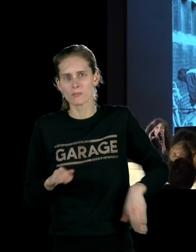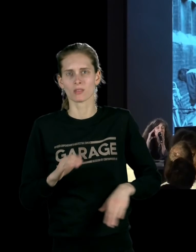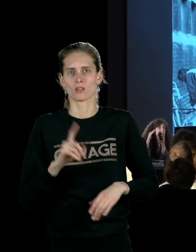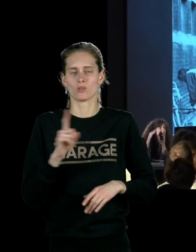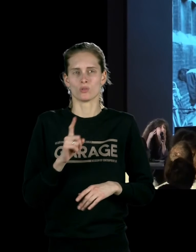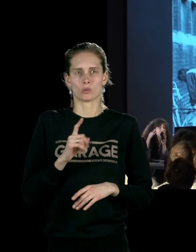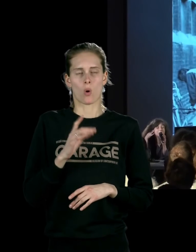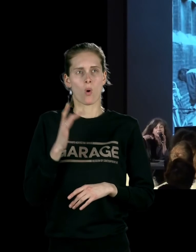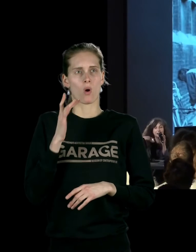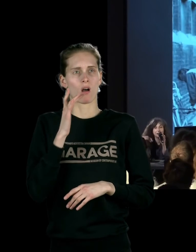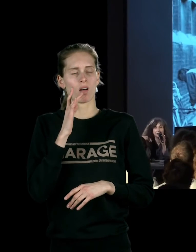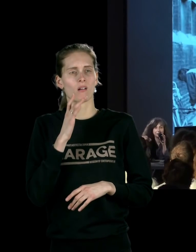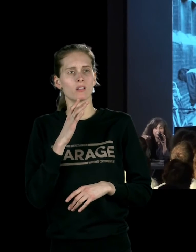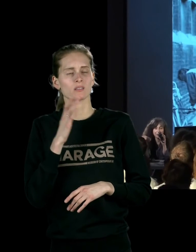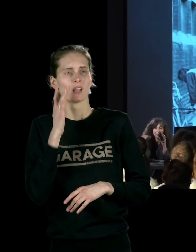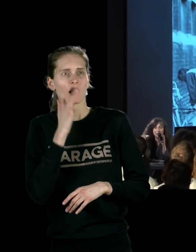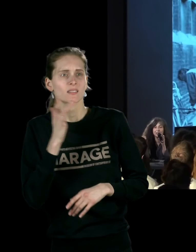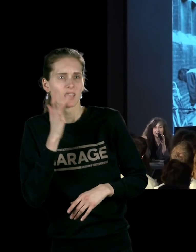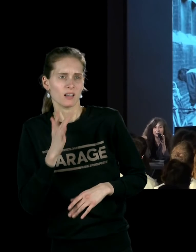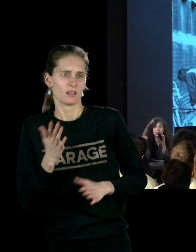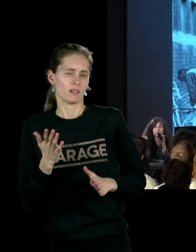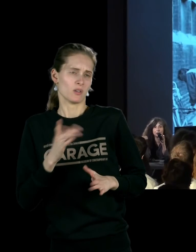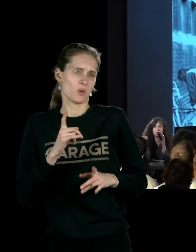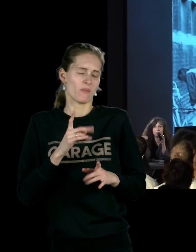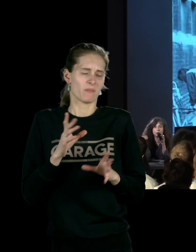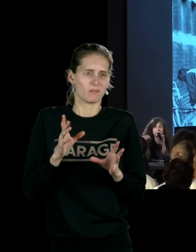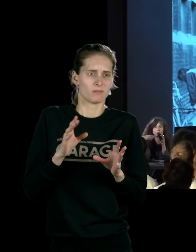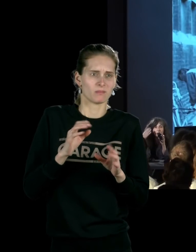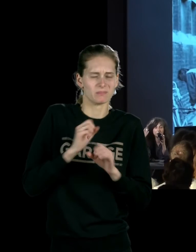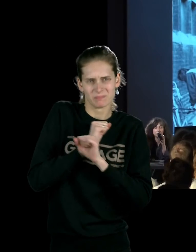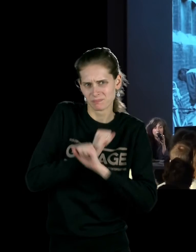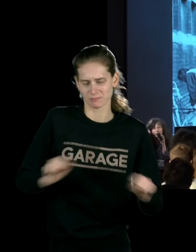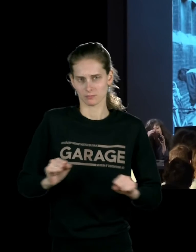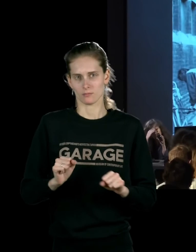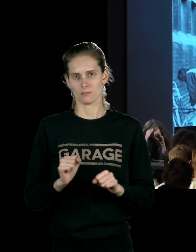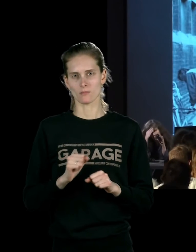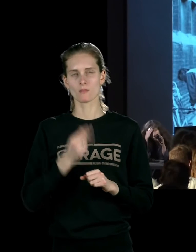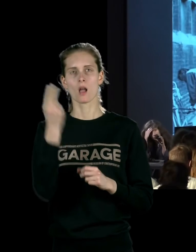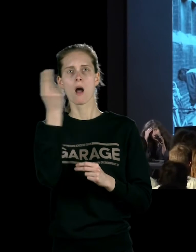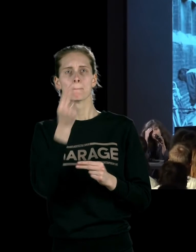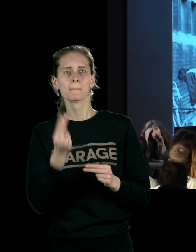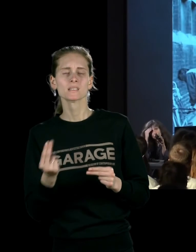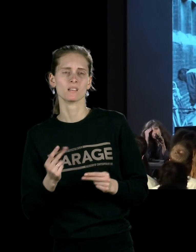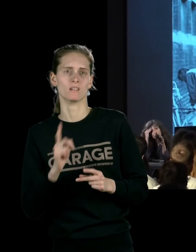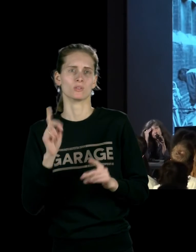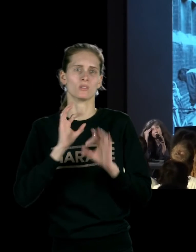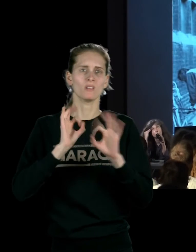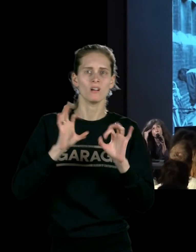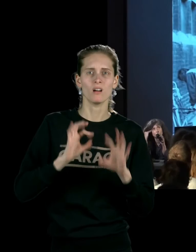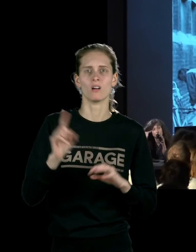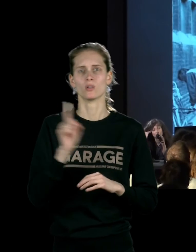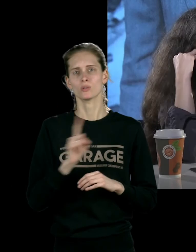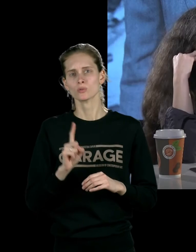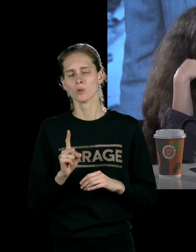что те описания физического опыта, которые можно найти в романах Берроуза, они действительно очень близки к